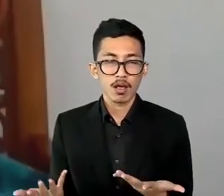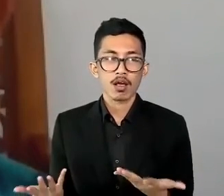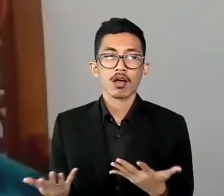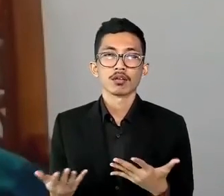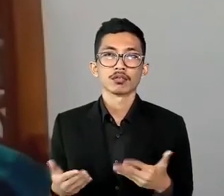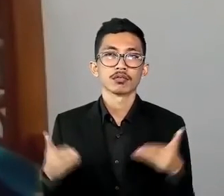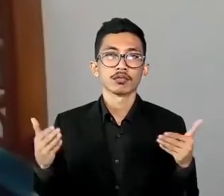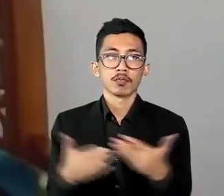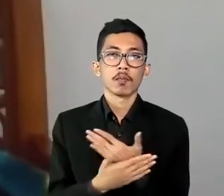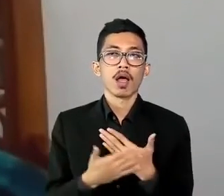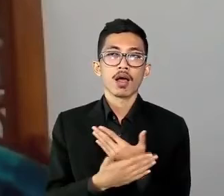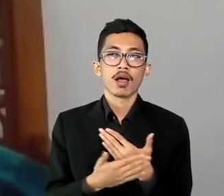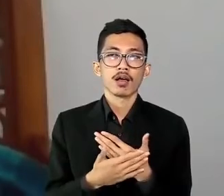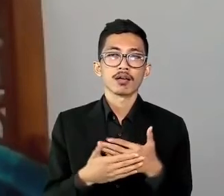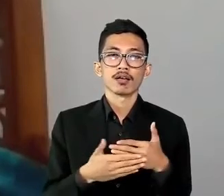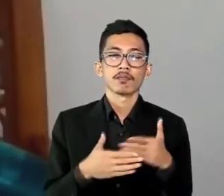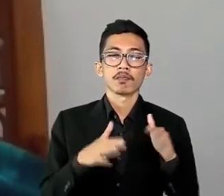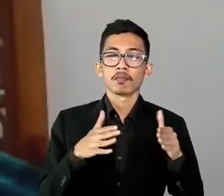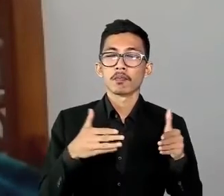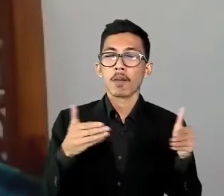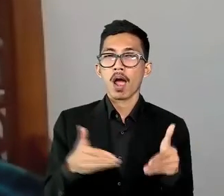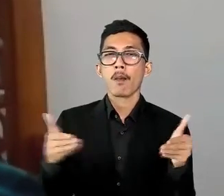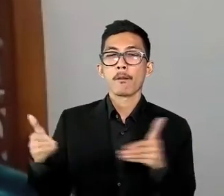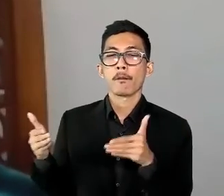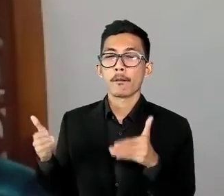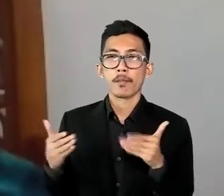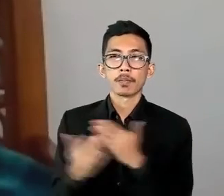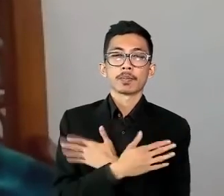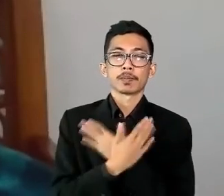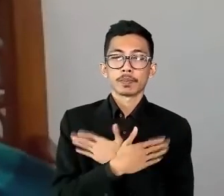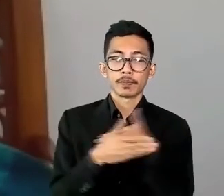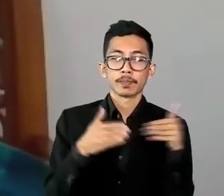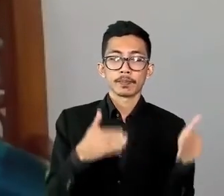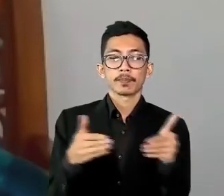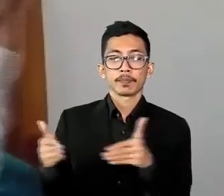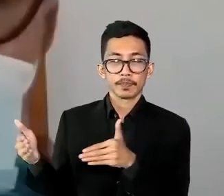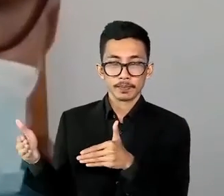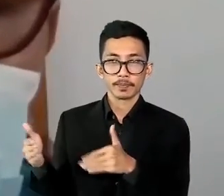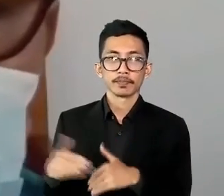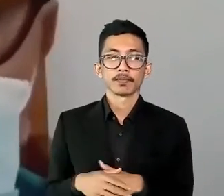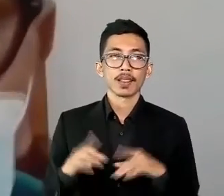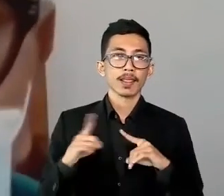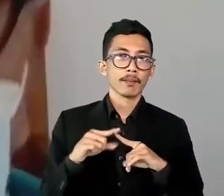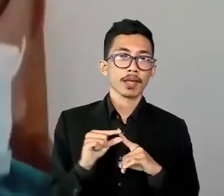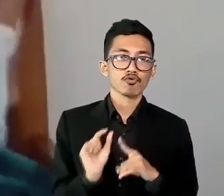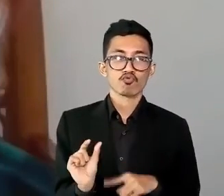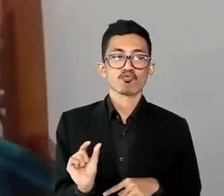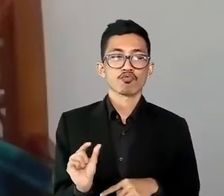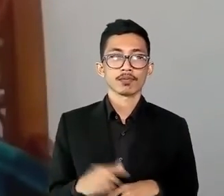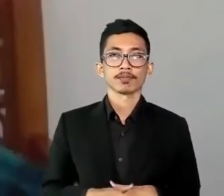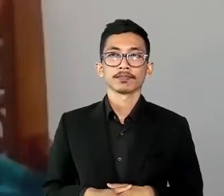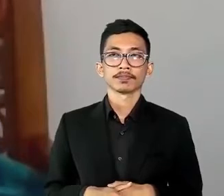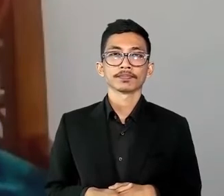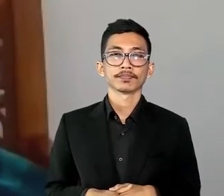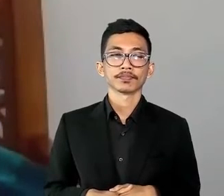ini kami di makam, di TPU, karena pendampingan pemakaman. Dan kami siap bukan hanya warga Kepek, tapi juga dari warga